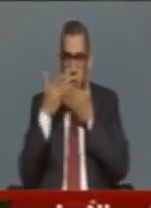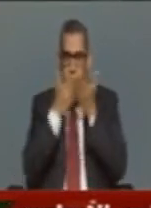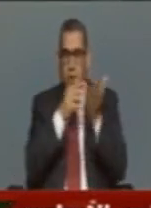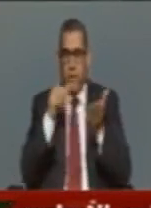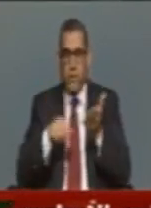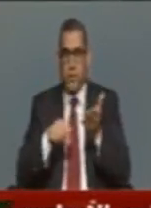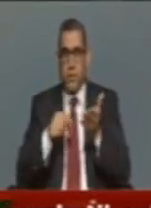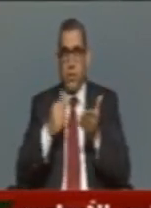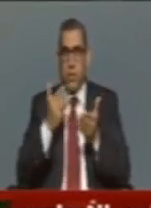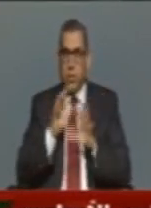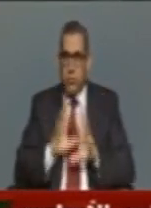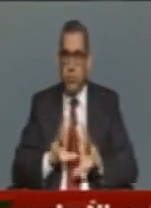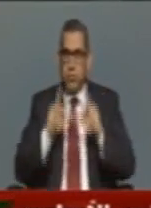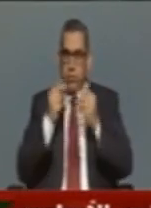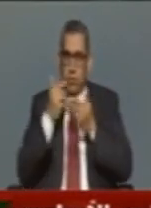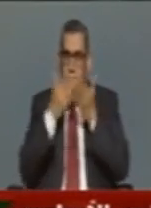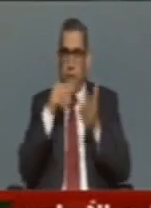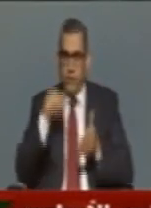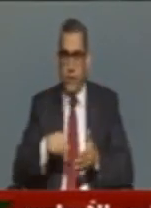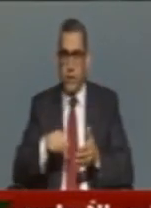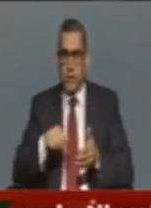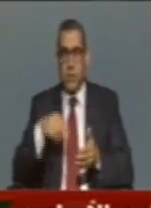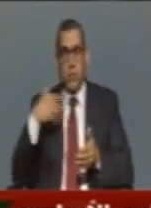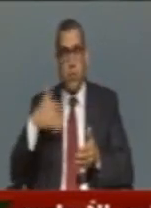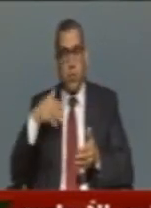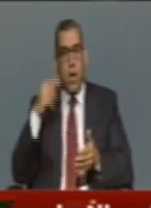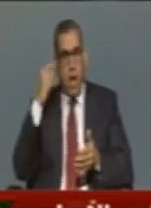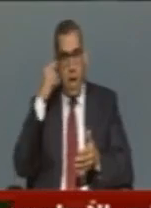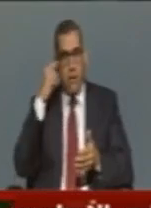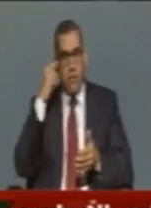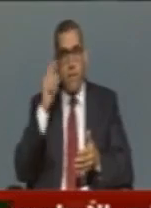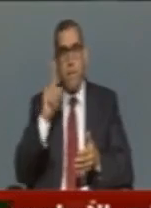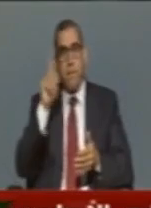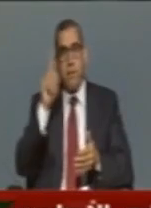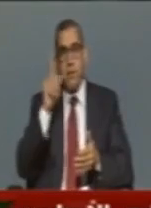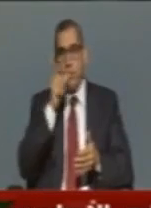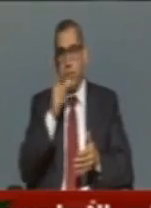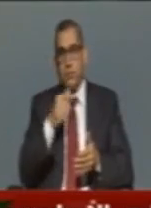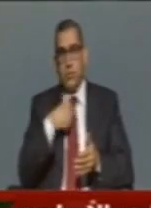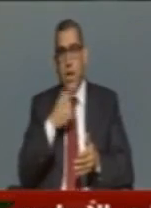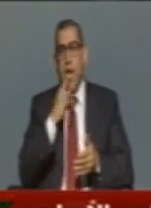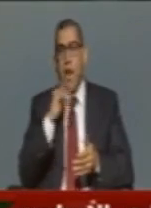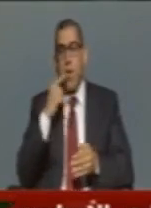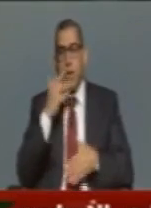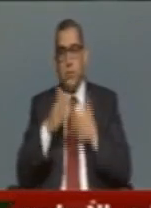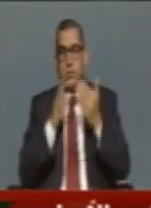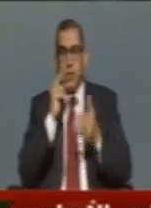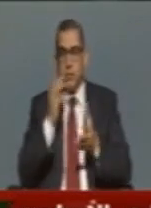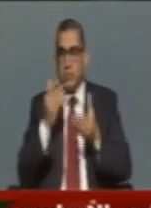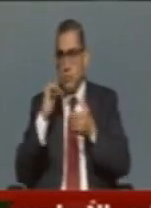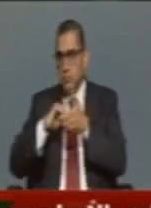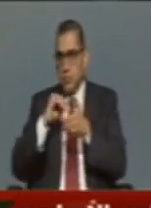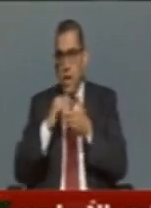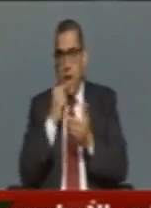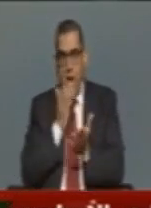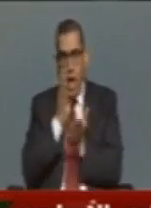في الإنفاق كمان. أيوة. لكن أنا بما إن إحنا دايما بنتعامل مع بعضنا بشفافية